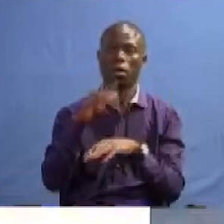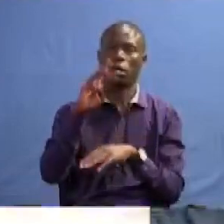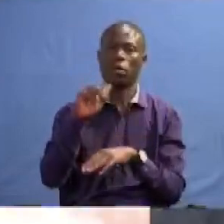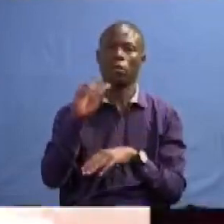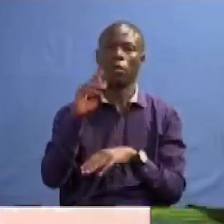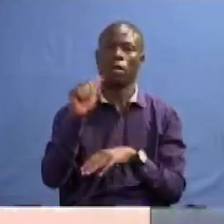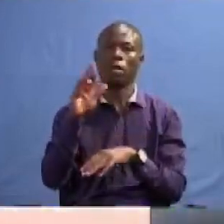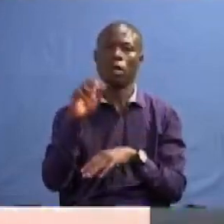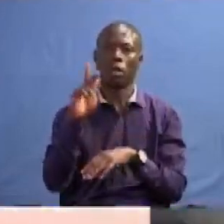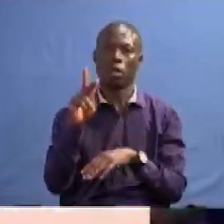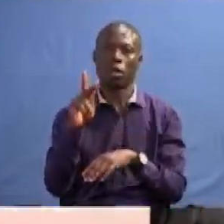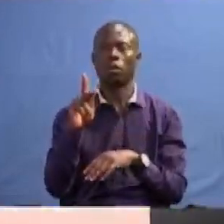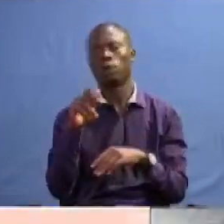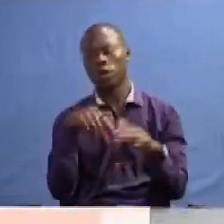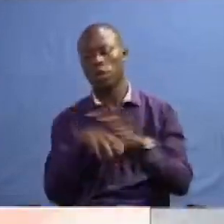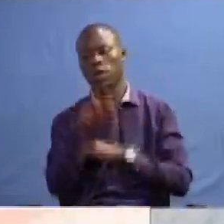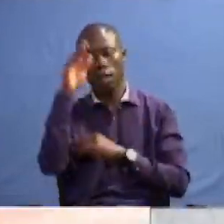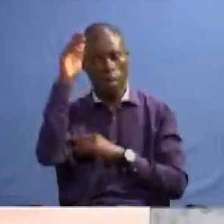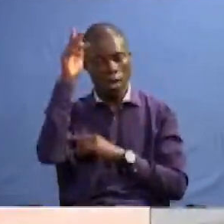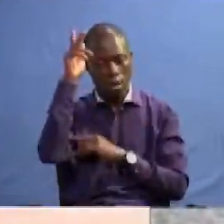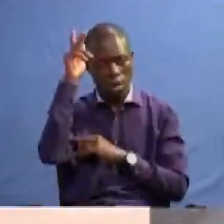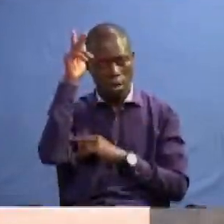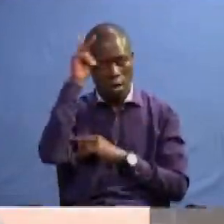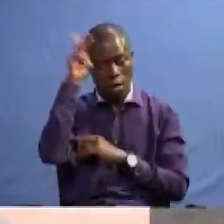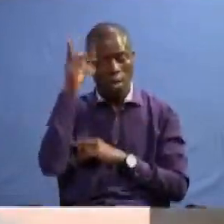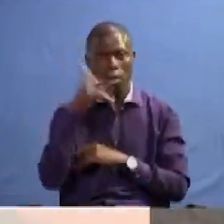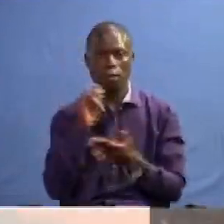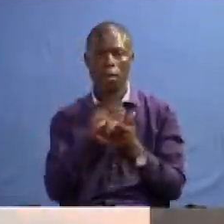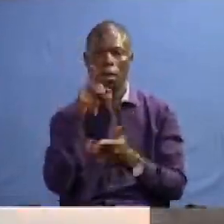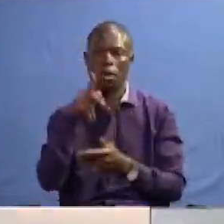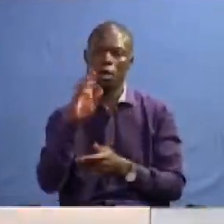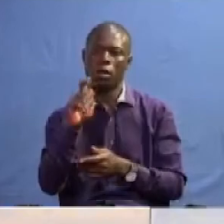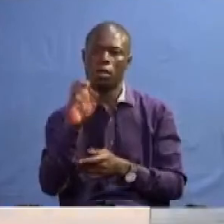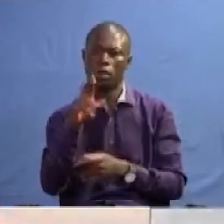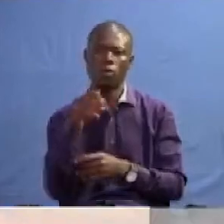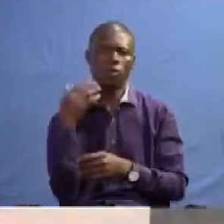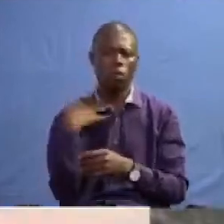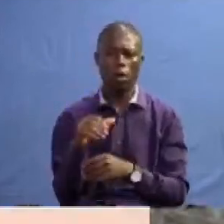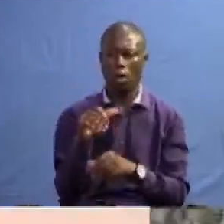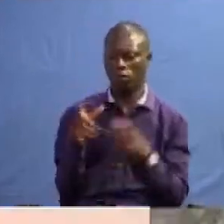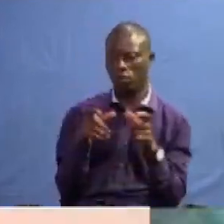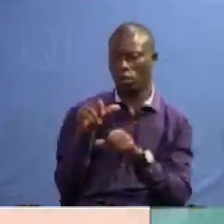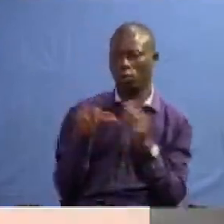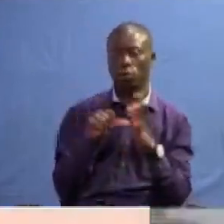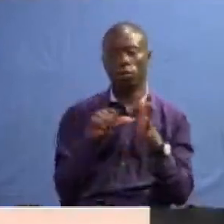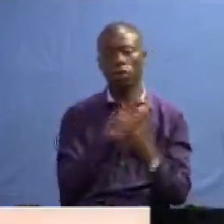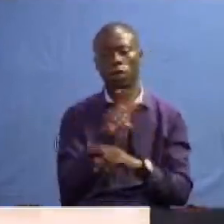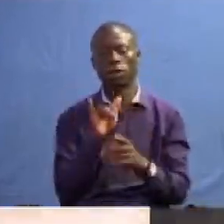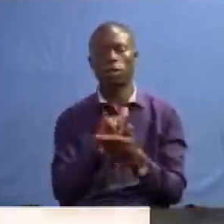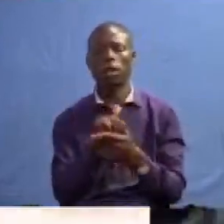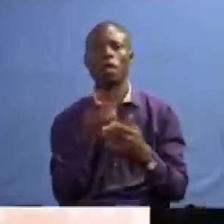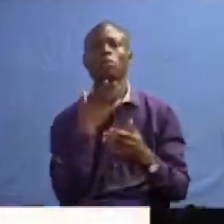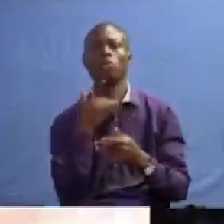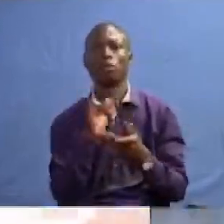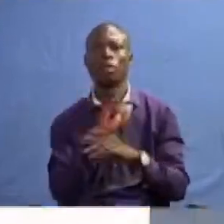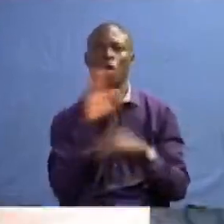ya Kiambu kabla ya hakimu mkuu mwandamizi Peter Oko kukataa kushughulikia kesi hiyo, akidai kwamba matukio